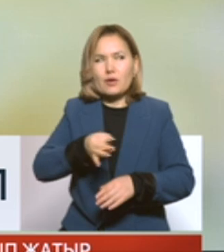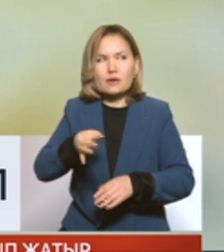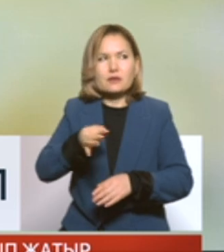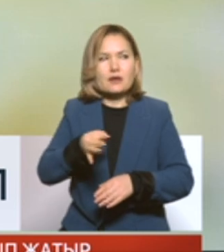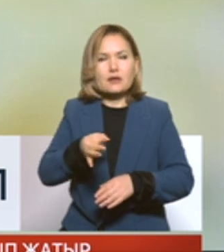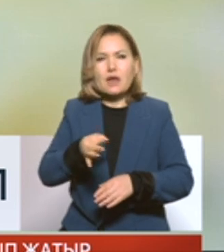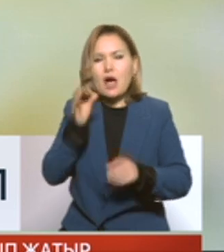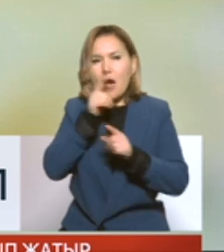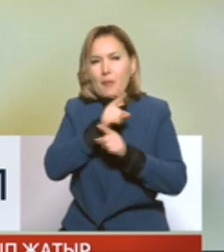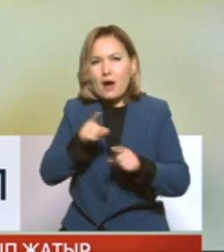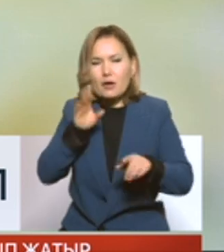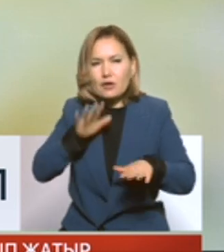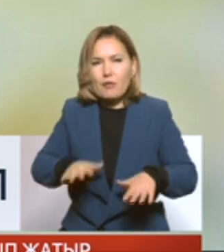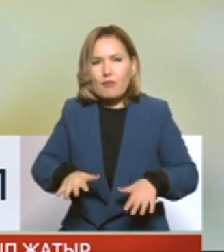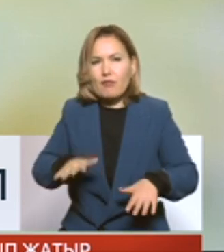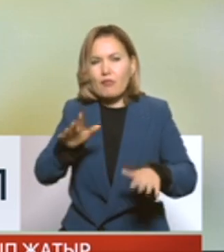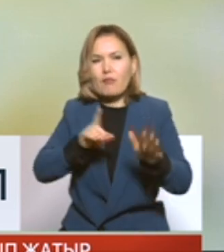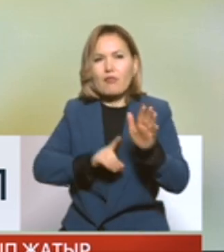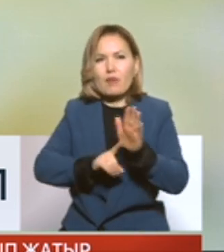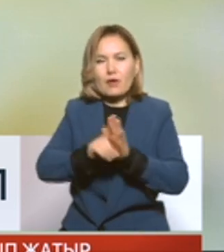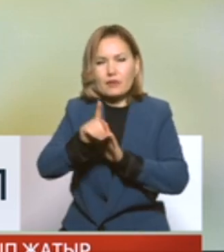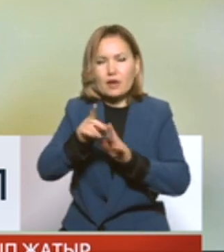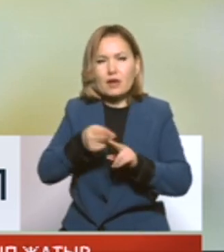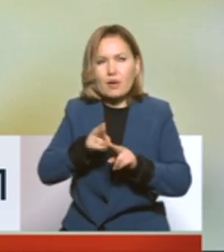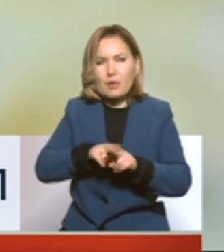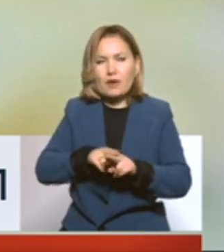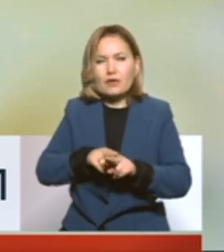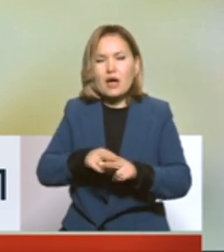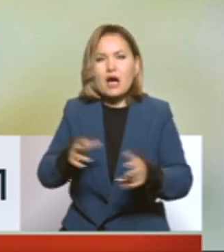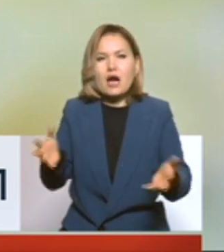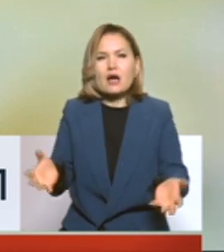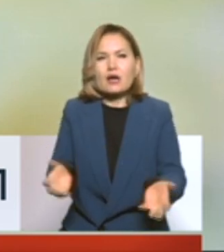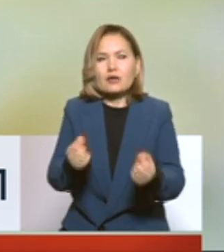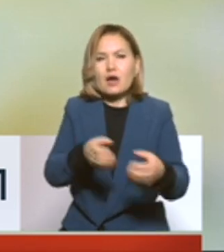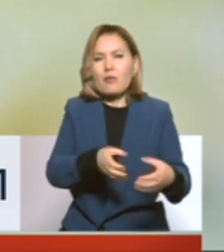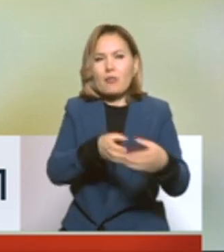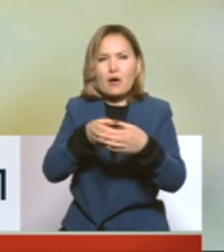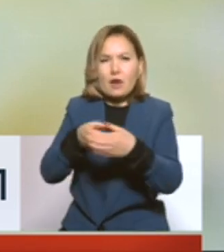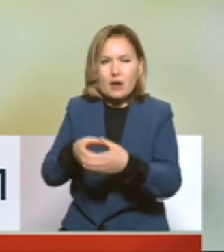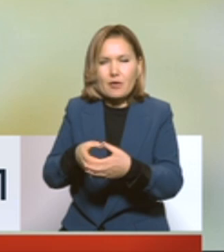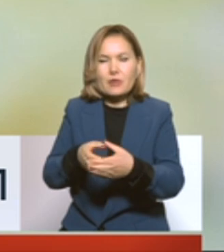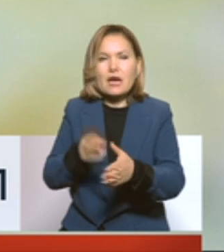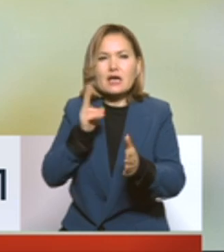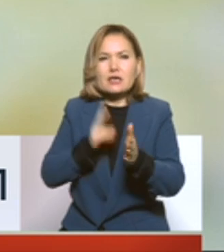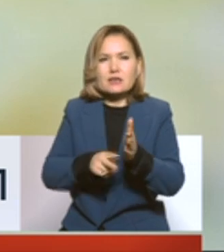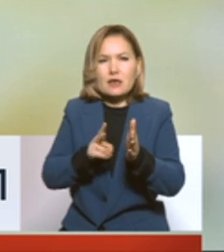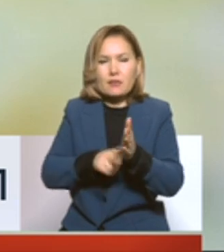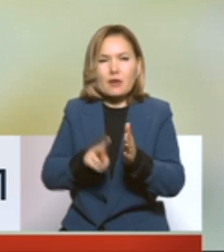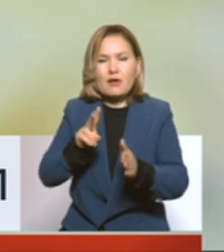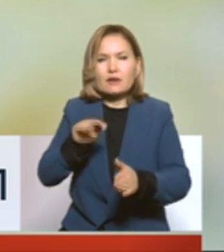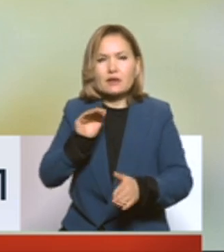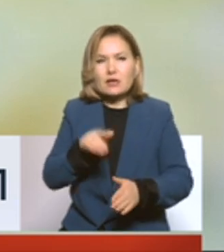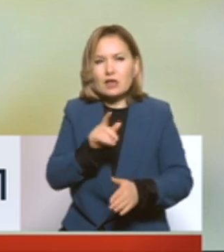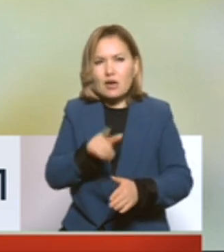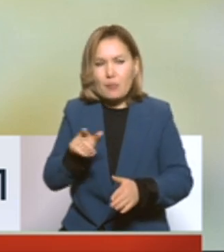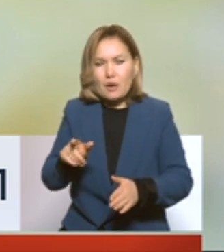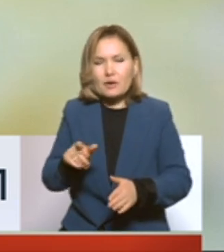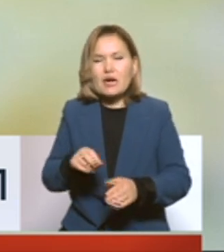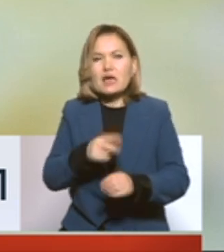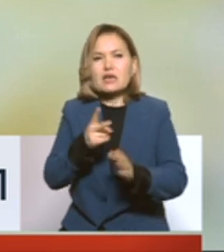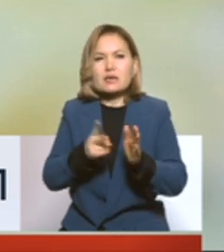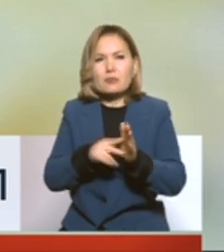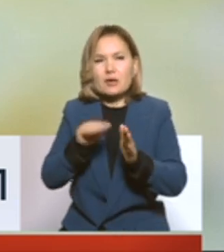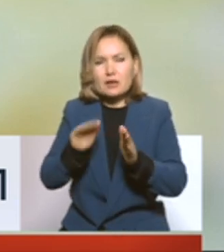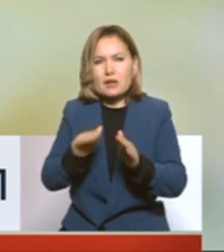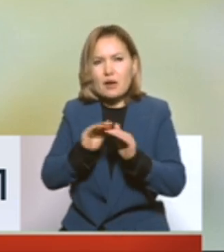С момента паводков по стране спасено и эвакуировано более 72 тысяч человек. Из них 17